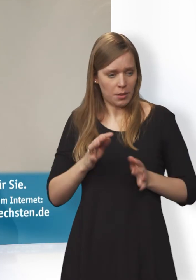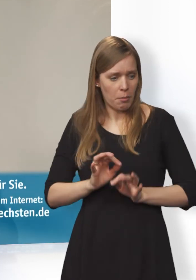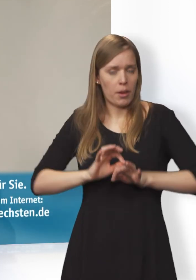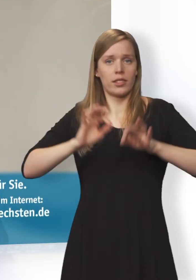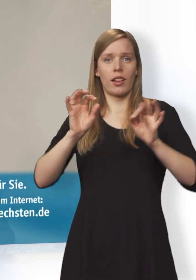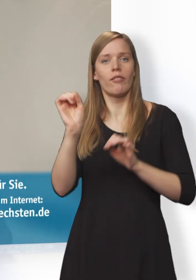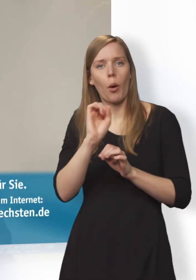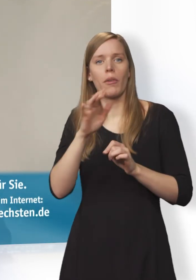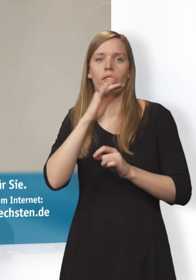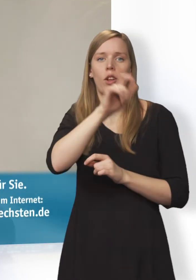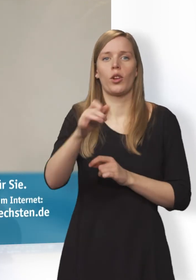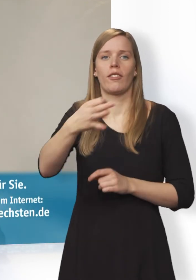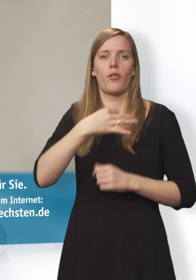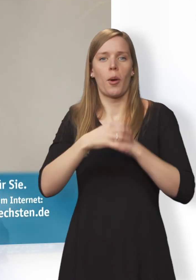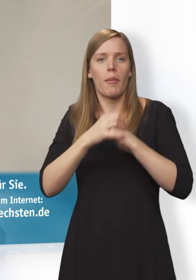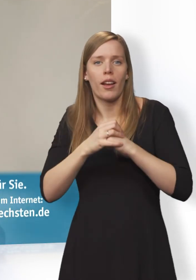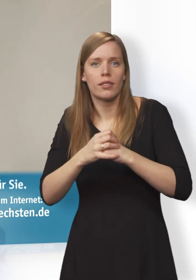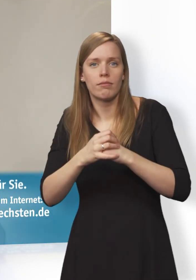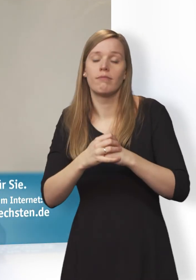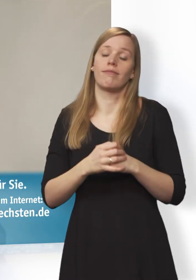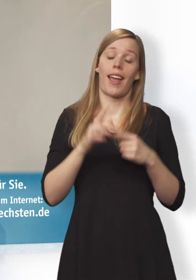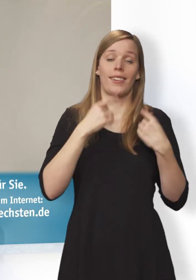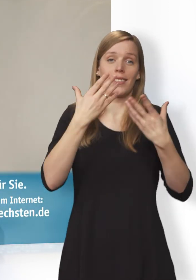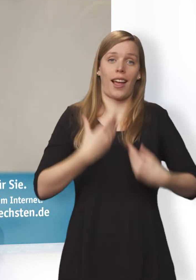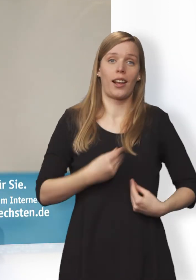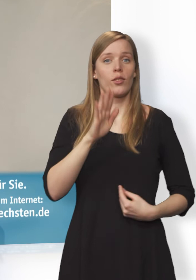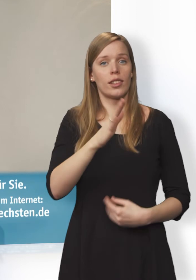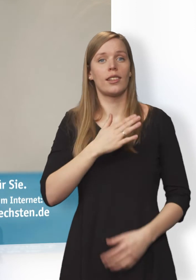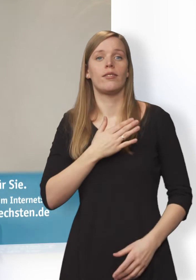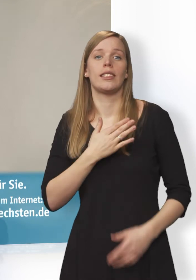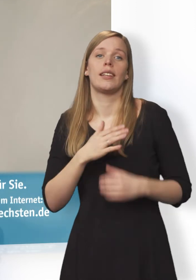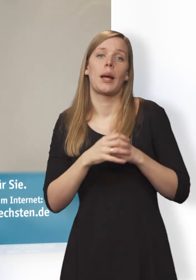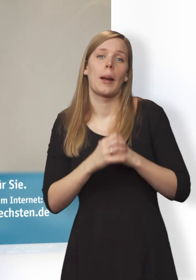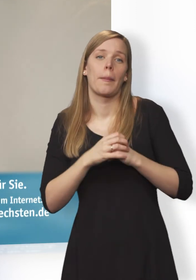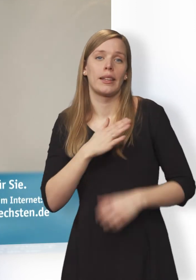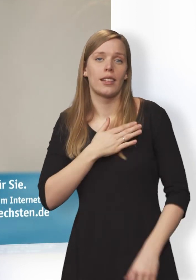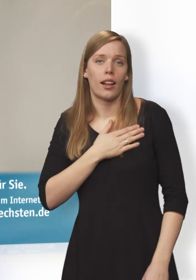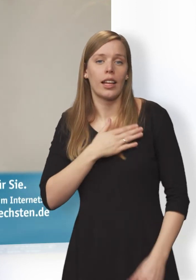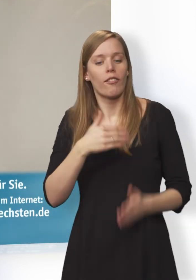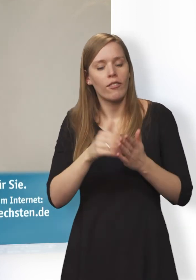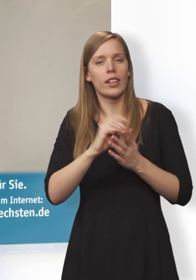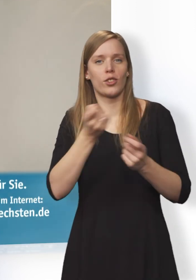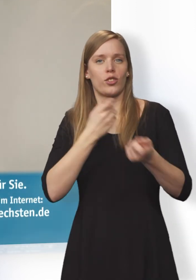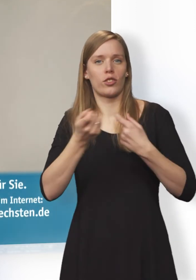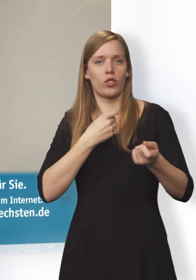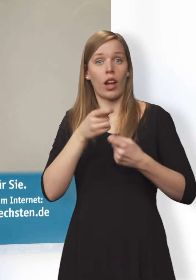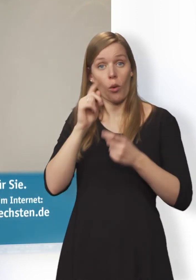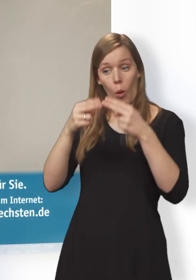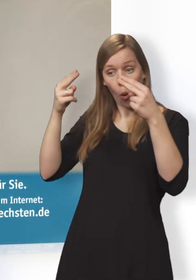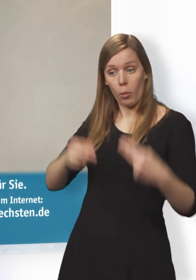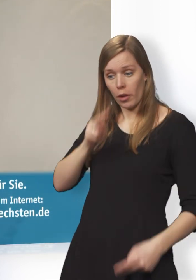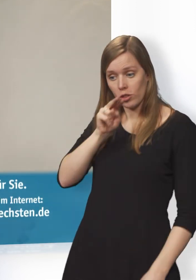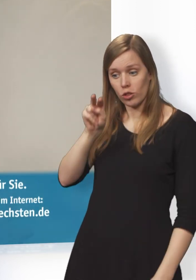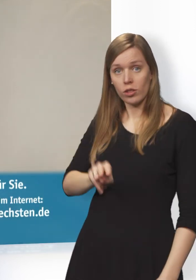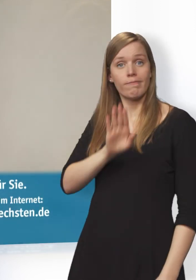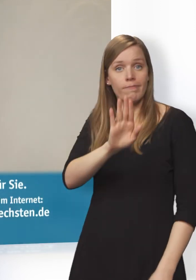dadurch dass viele für sie beten wir laden sie ein schreiben sie uns ihre gebetsanliegen schauen sie auch rein auf unserer homepage auch dort können sie ihre gebetsanliegen